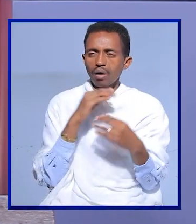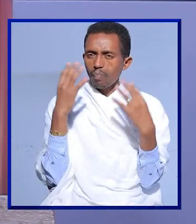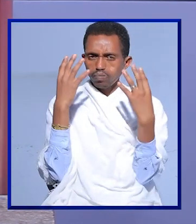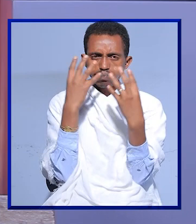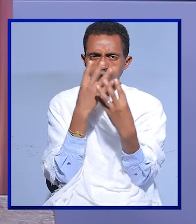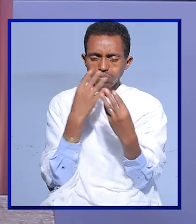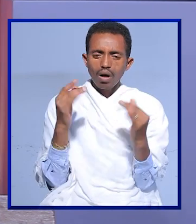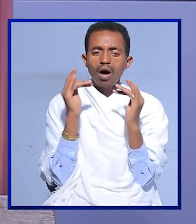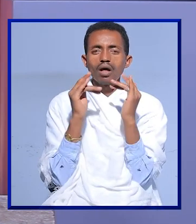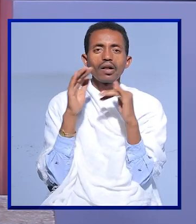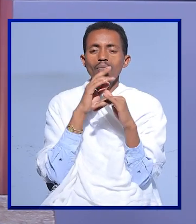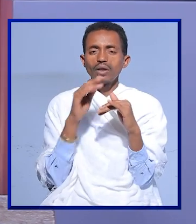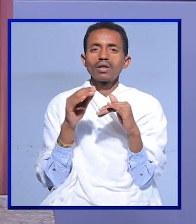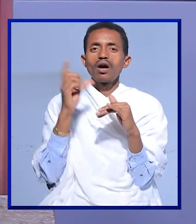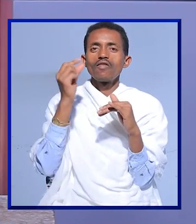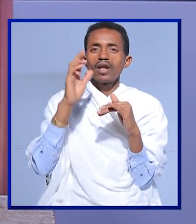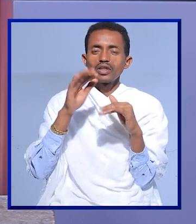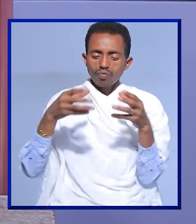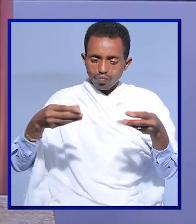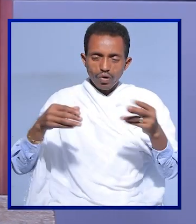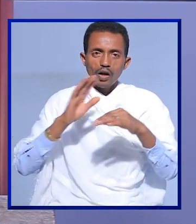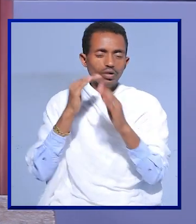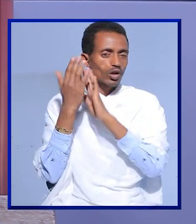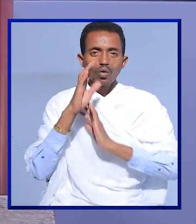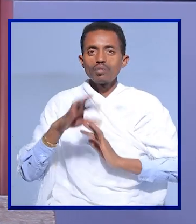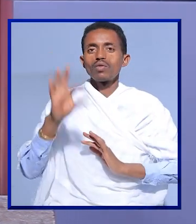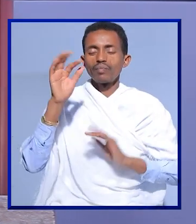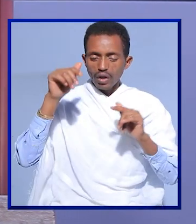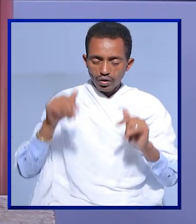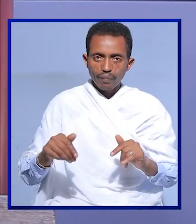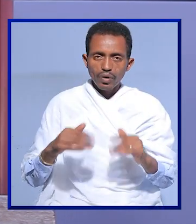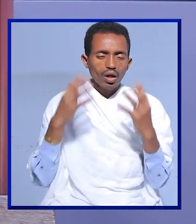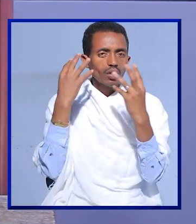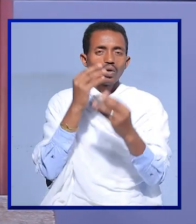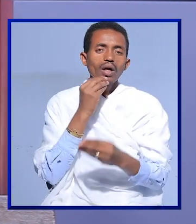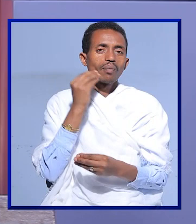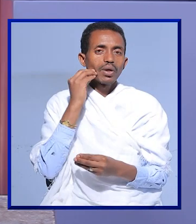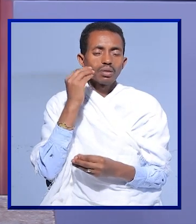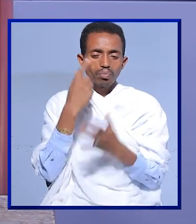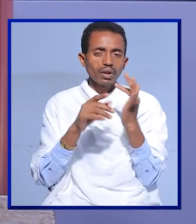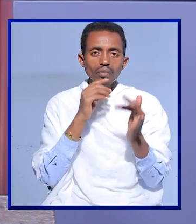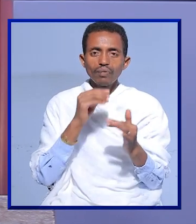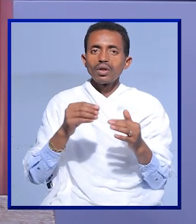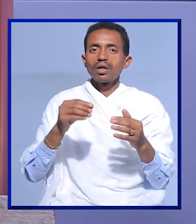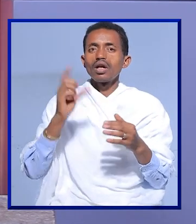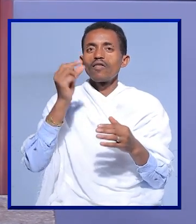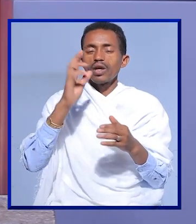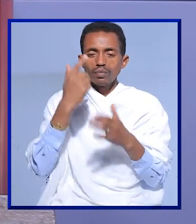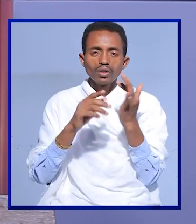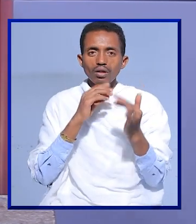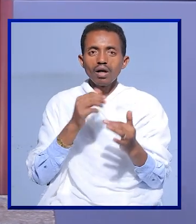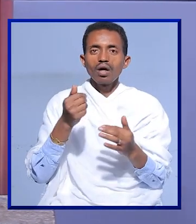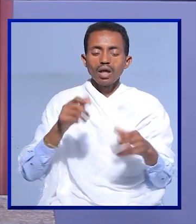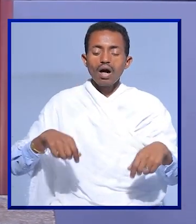በተዋበ አልጋ ላይ ፍራሽ ላይ ነው ያሉት። ዛሬ የተዋበ ቤት አይደለም ፍራሽ አይደለም